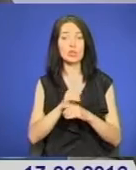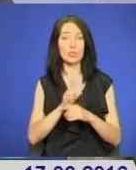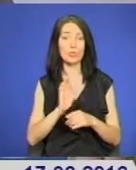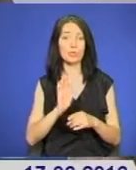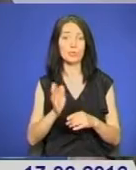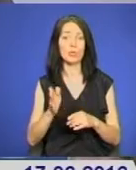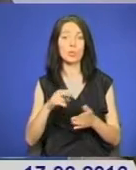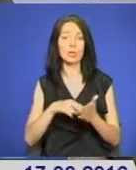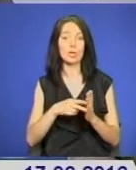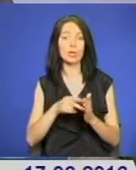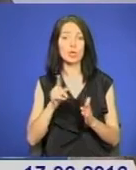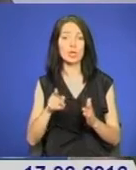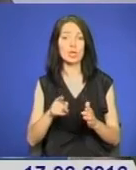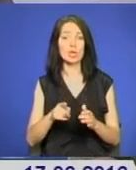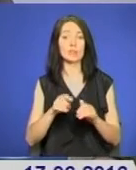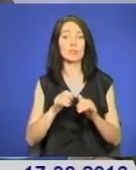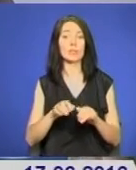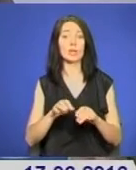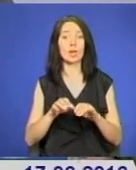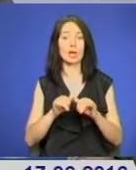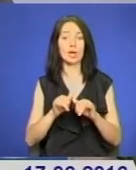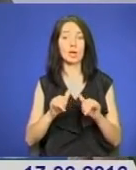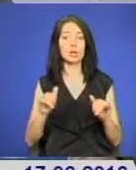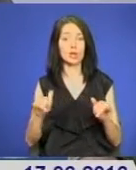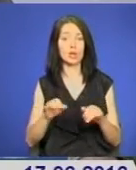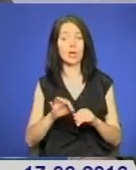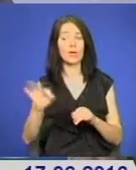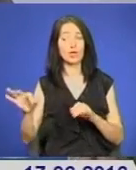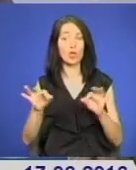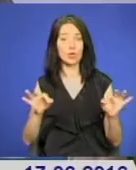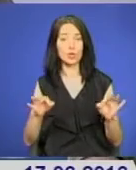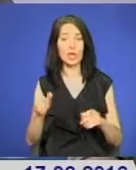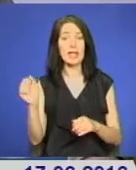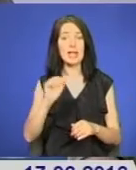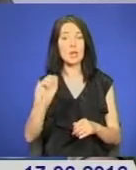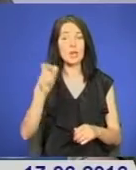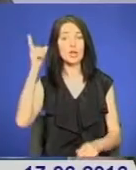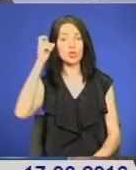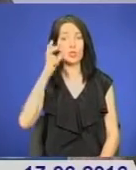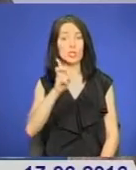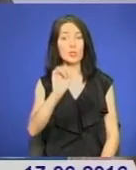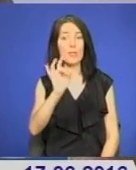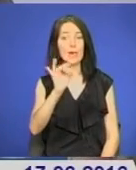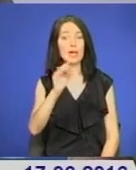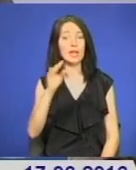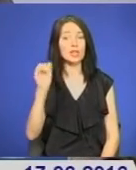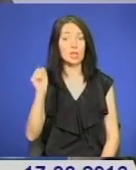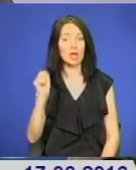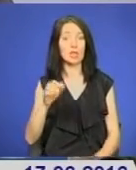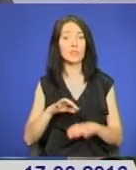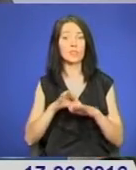її розгалуження дислокації і в Теребовлі, і в Чорткові, і в Бережанах, і